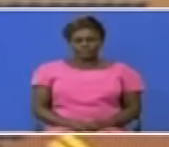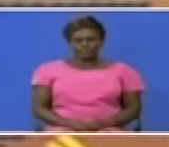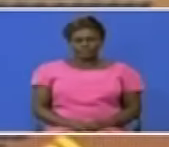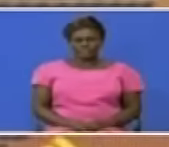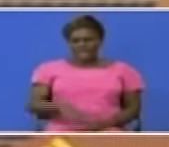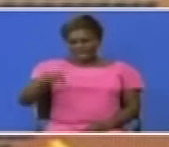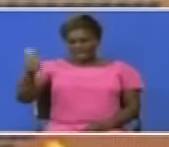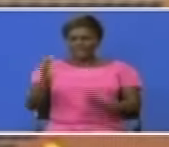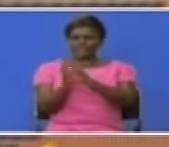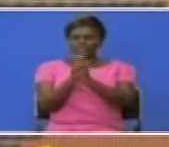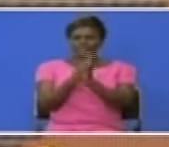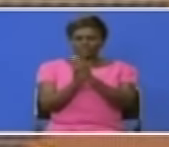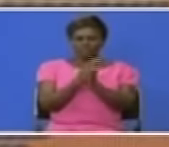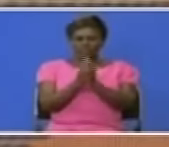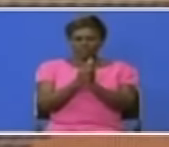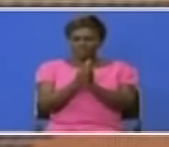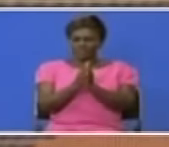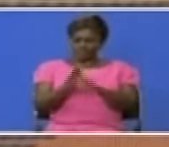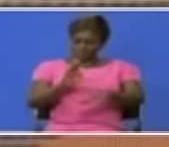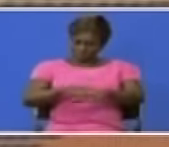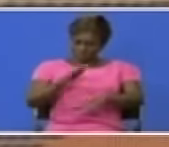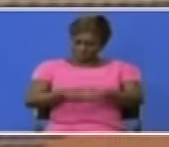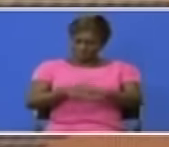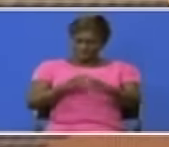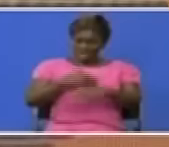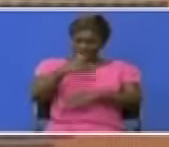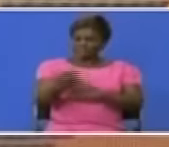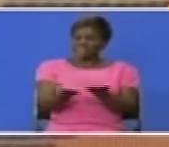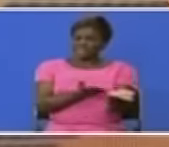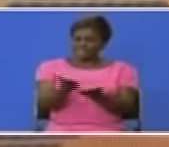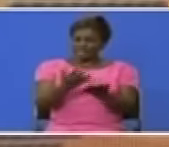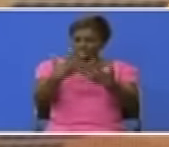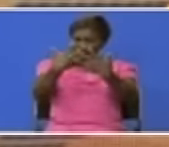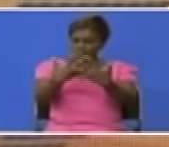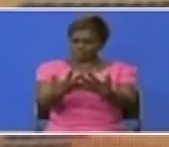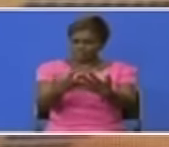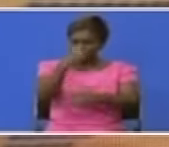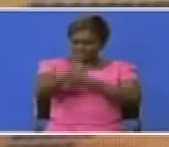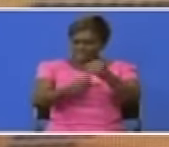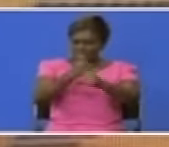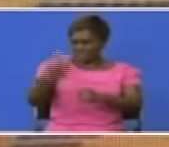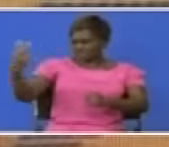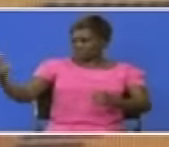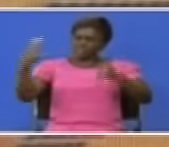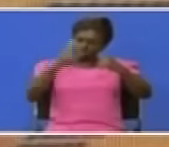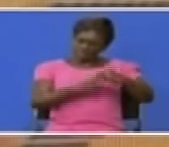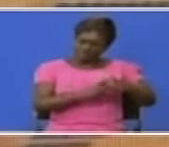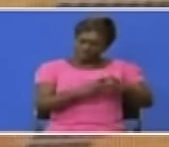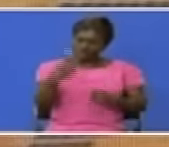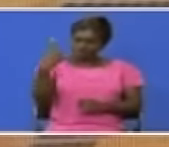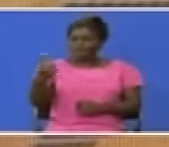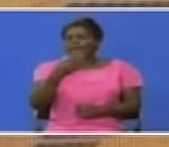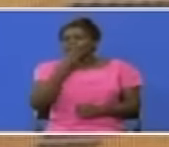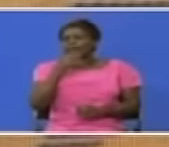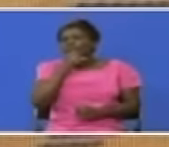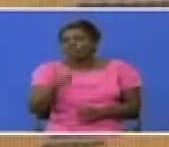Sasa kwa taarifa ambayo tuseme itatuchangamsha kidogo, baada ya kuhudumu kifungo kwa muda wa miaka 27 jamaa mmoja mwenye umri